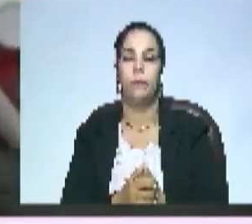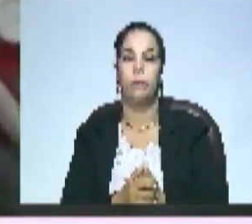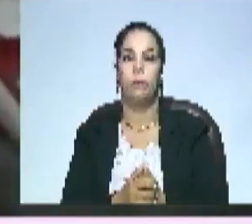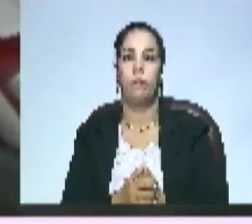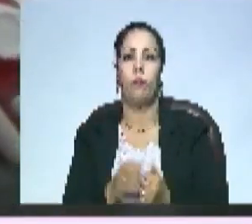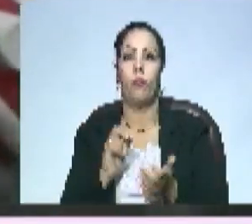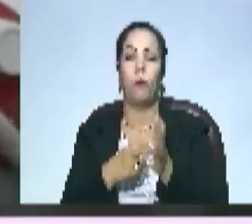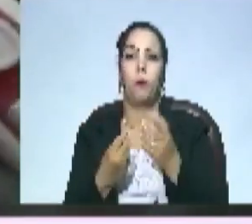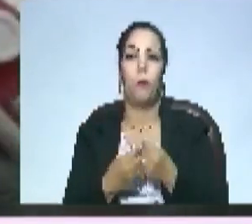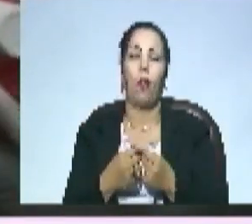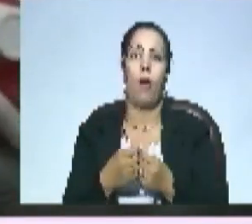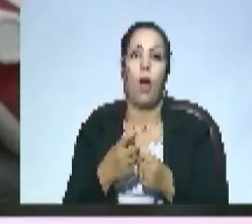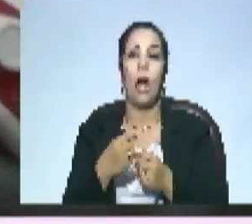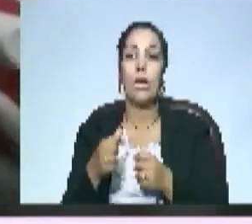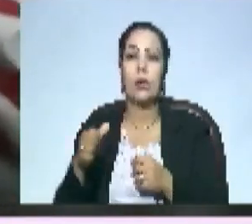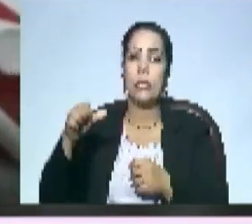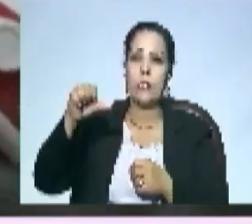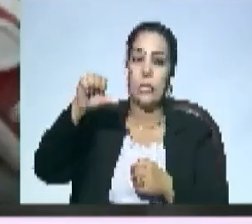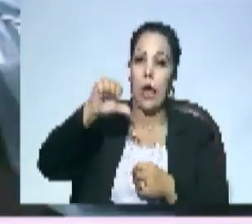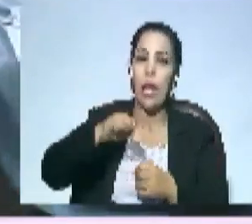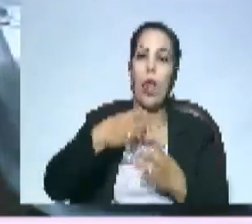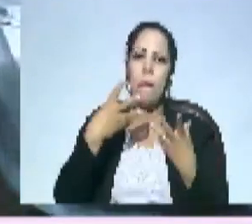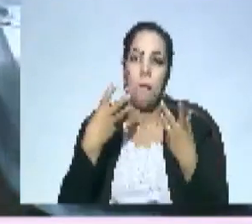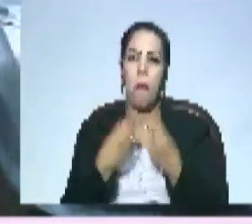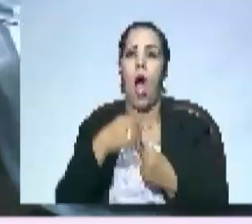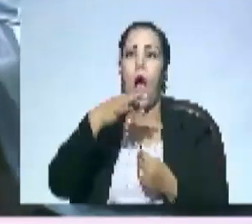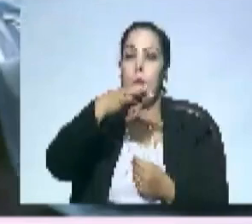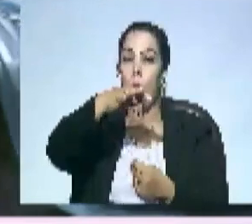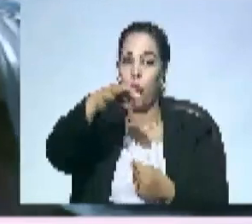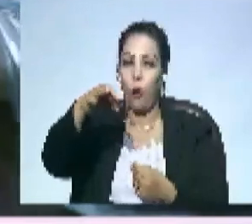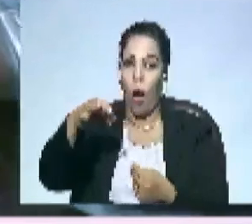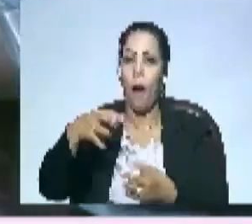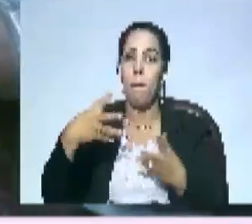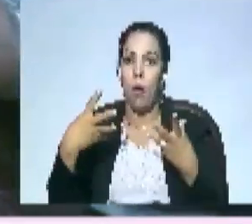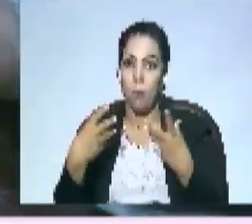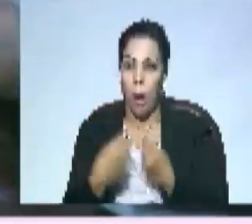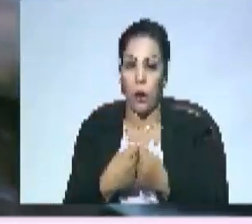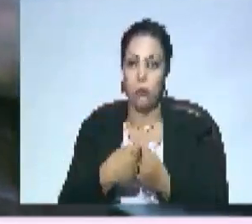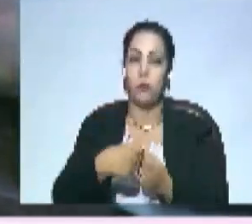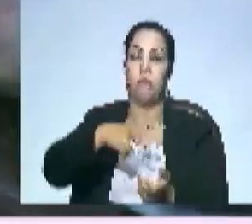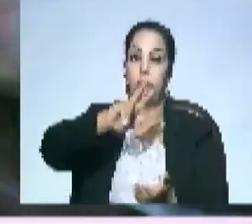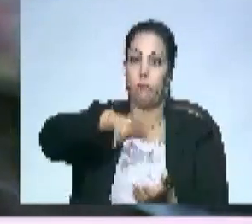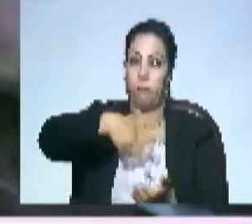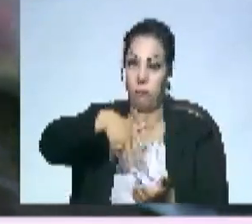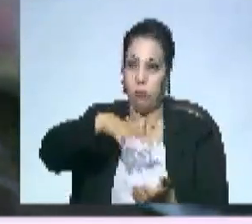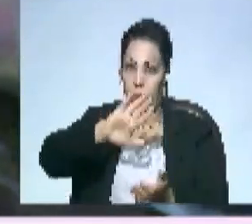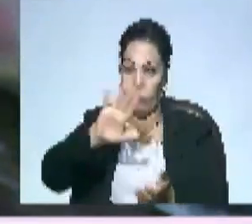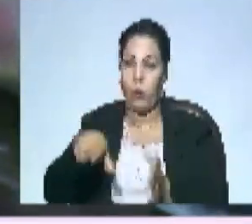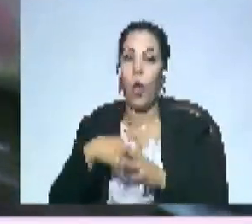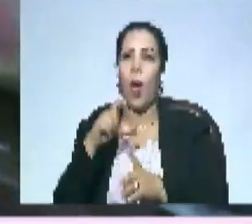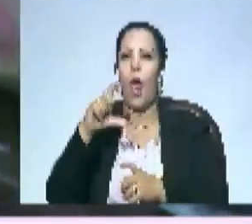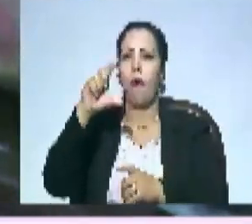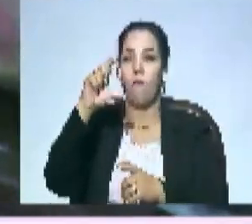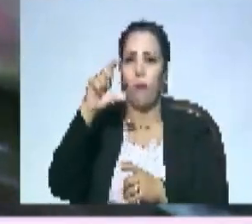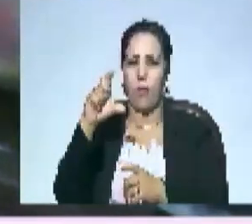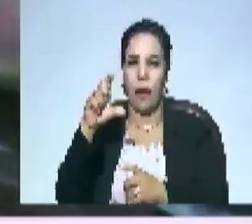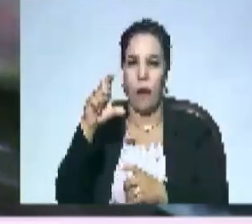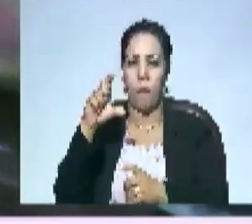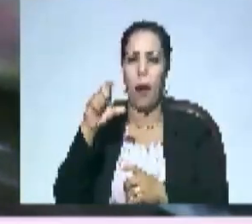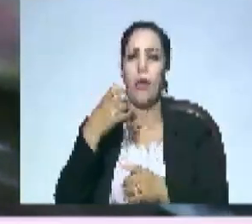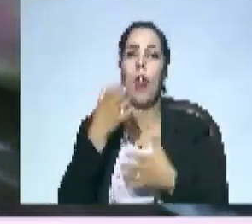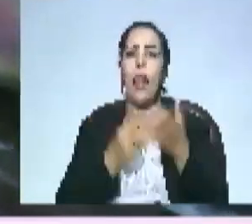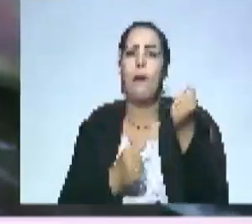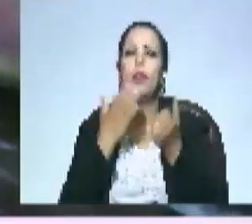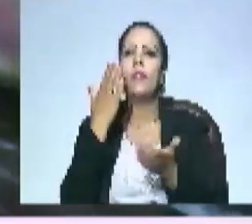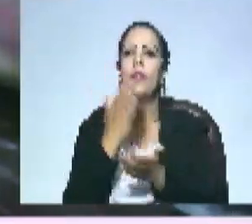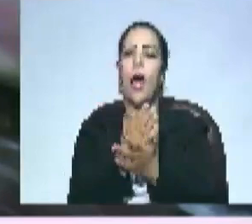ى احنا حطينا الكريمه السائله على الكريمه البودر وحطينا عليهم تقريبا فنجان لبن او كوبايه